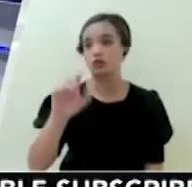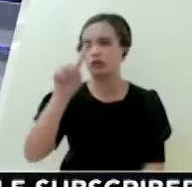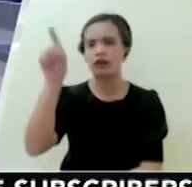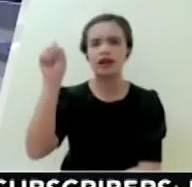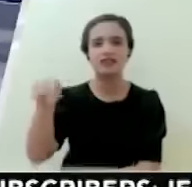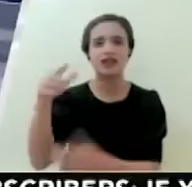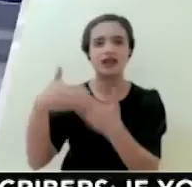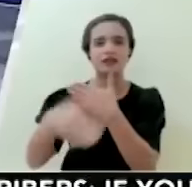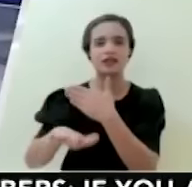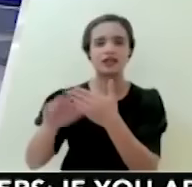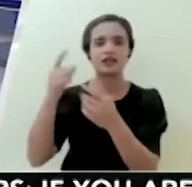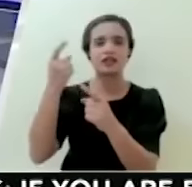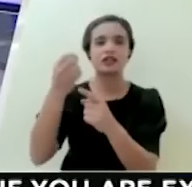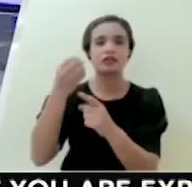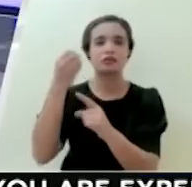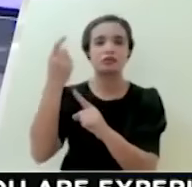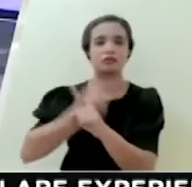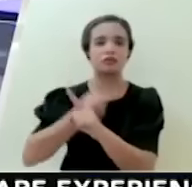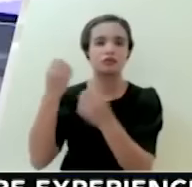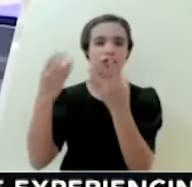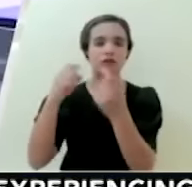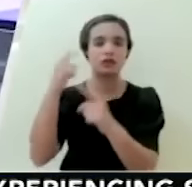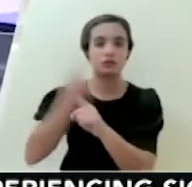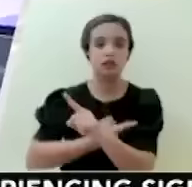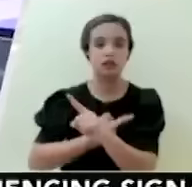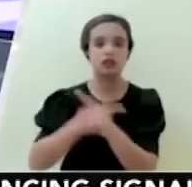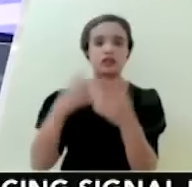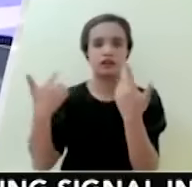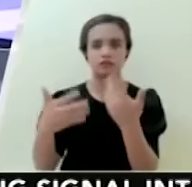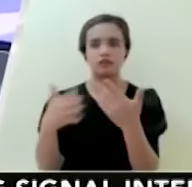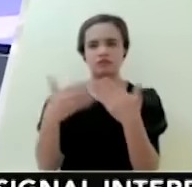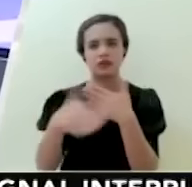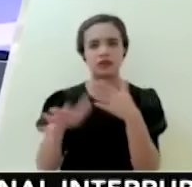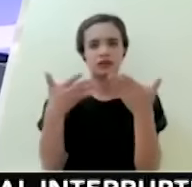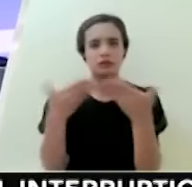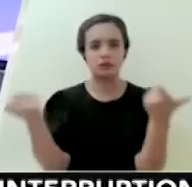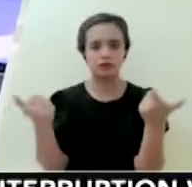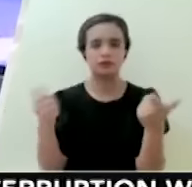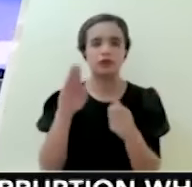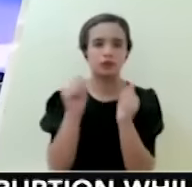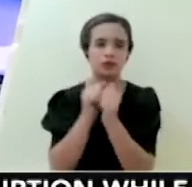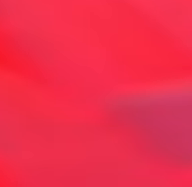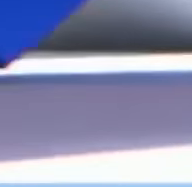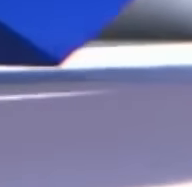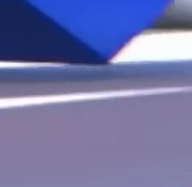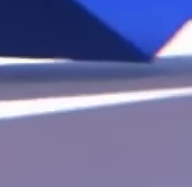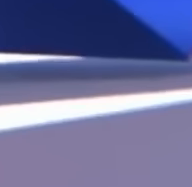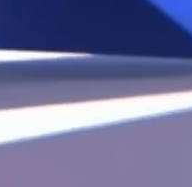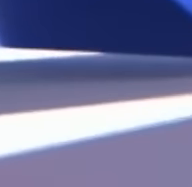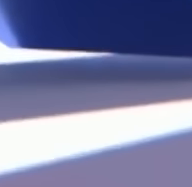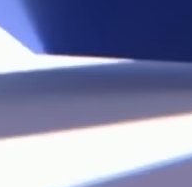silang maghiwalay ng ex-fiance na si kapuso star Bea Alonzo. Makichika kay Lars Santiago.